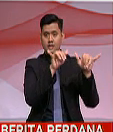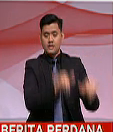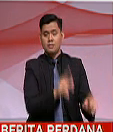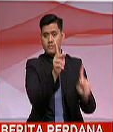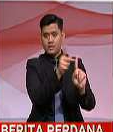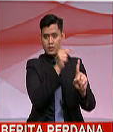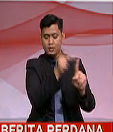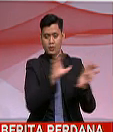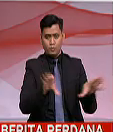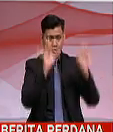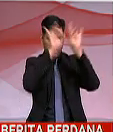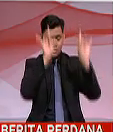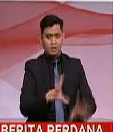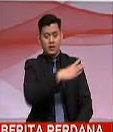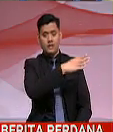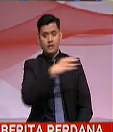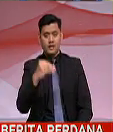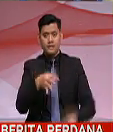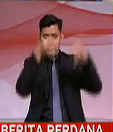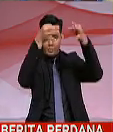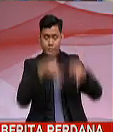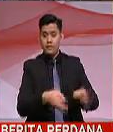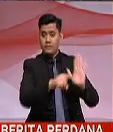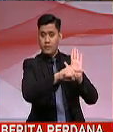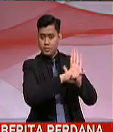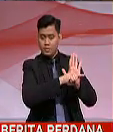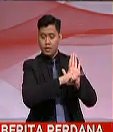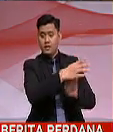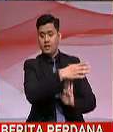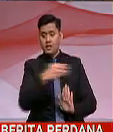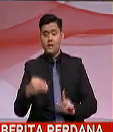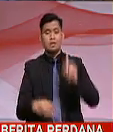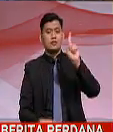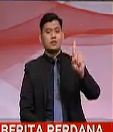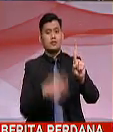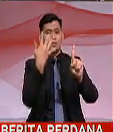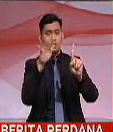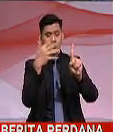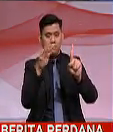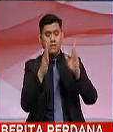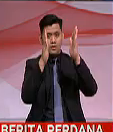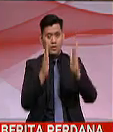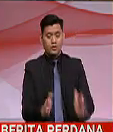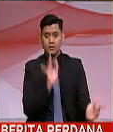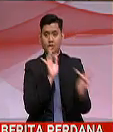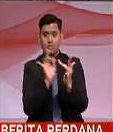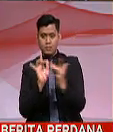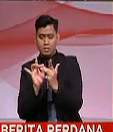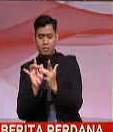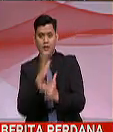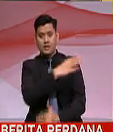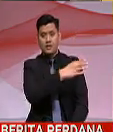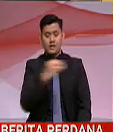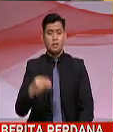turut disaring dan disahkan negatif. Turut disaring 115 kontak rapat. Daripada jumlah itu,